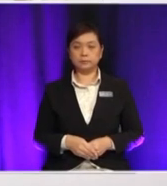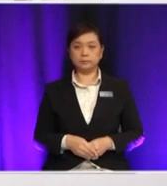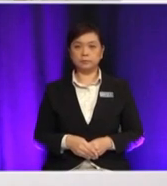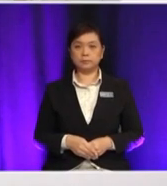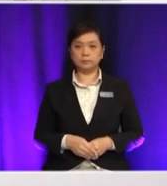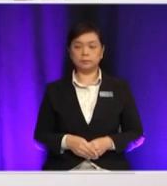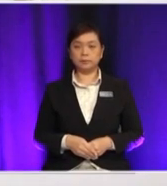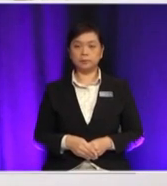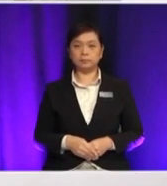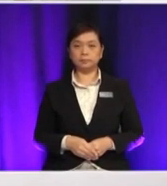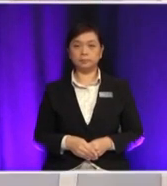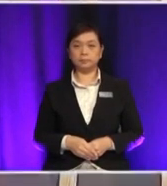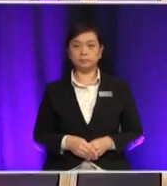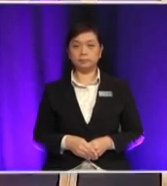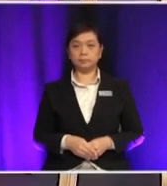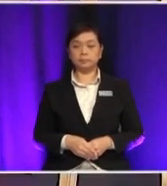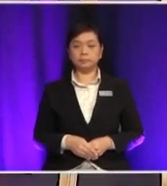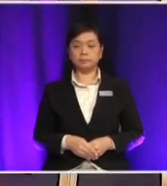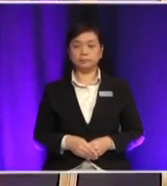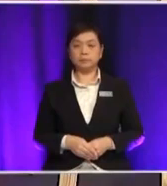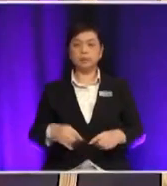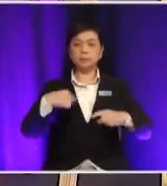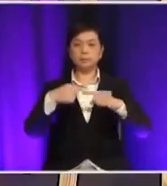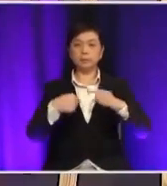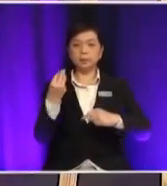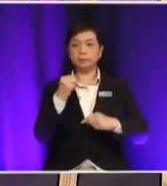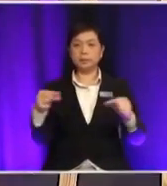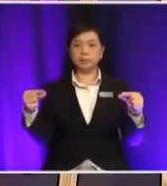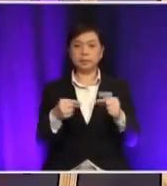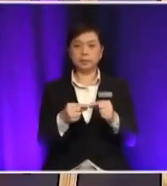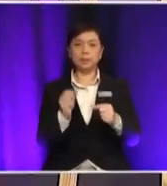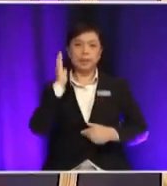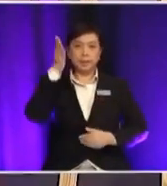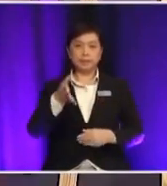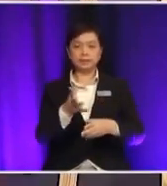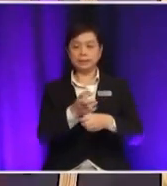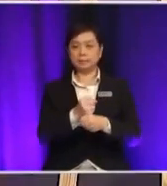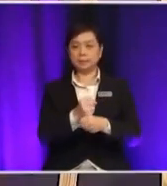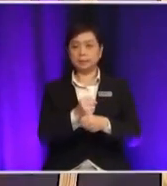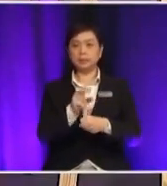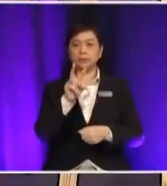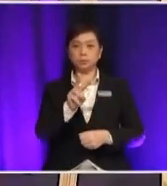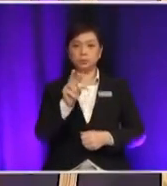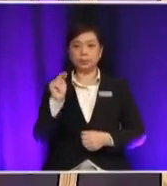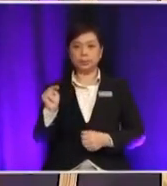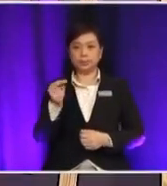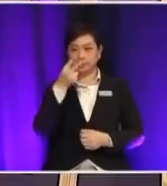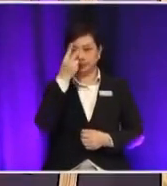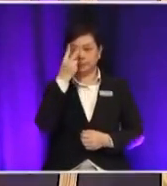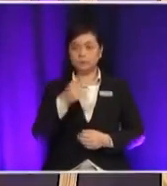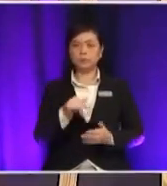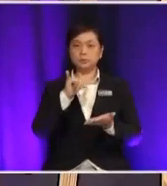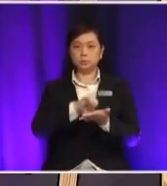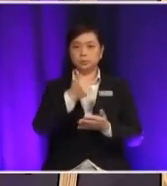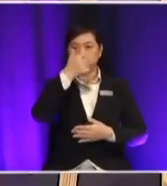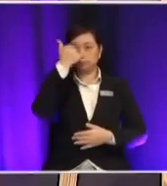umum dan ayah akan membentuk sperma Apabila mereka bersatu kita akan dapat balik 2 itu sebabnya